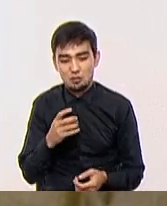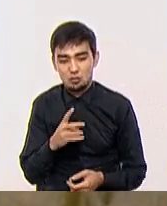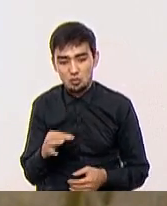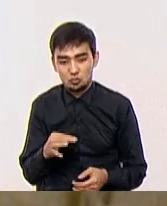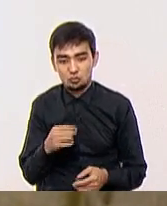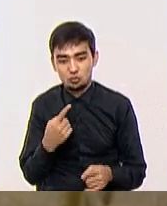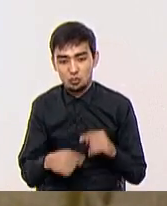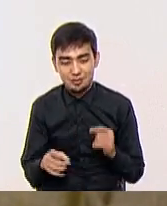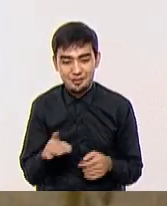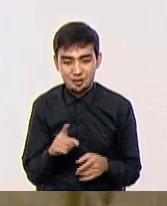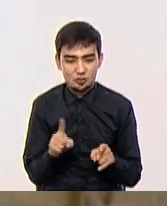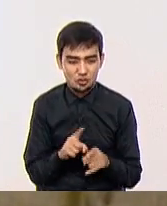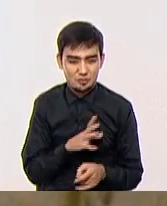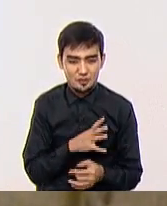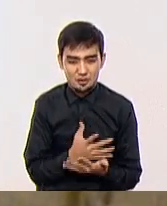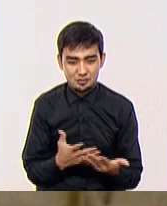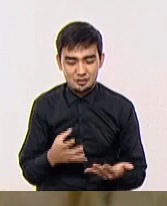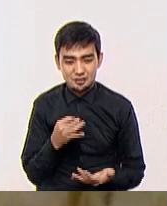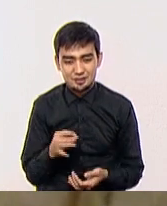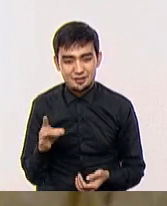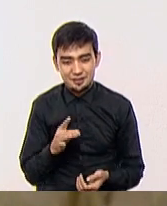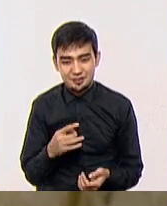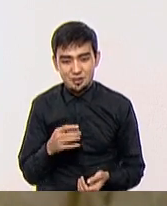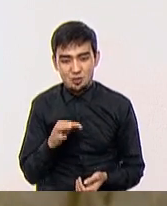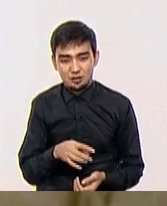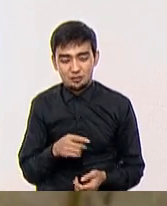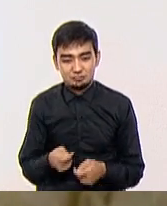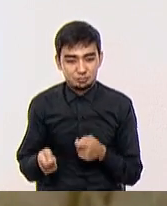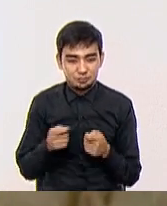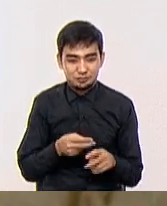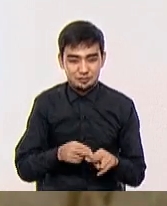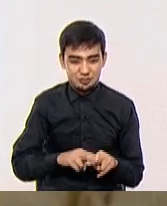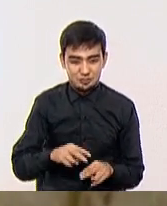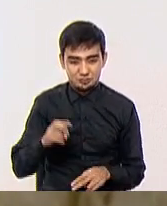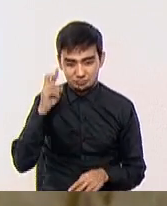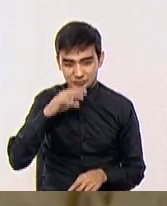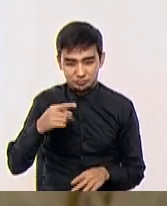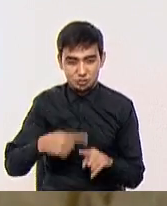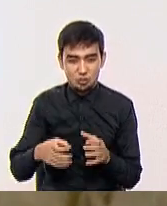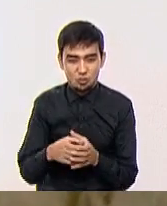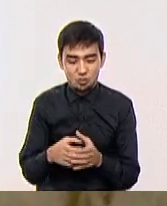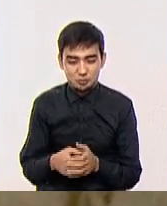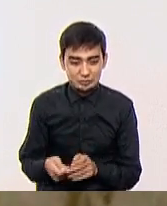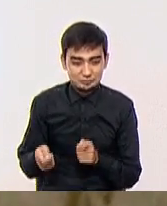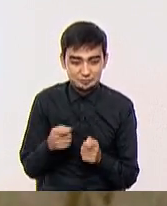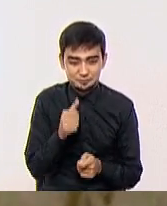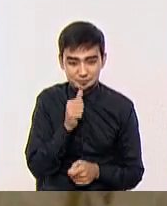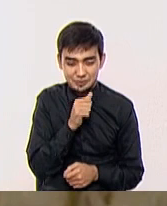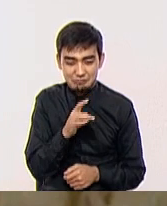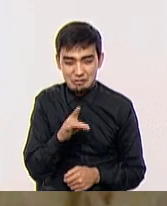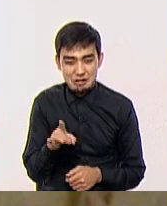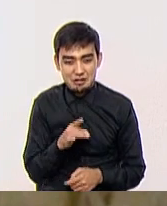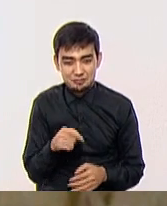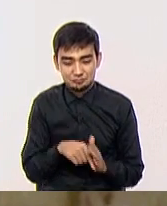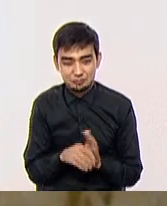отделять религию, ту же традиционную нашу религию, от привнесенного, от вот этих плохих групп, которые лишь прикрываются религией.